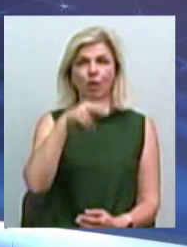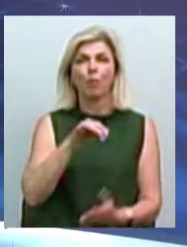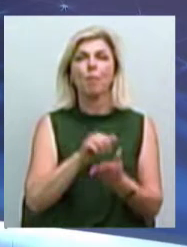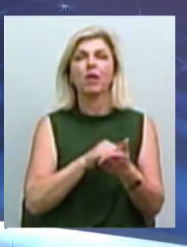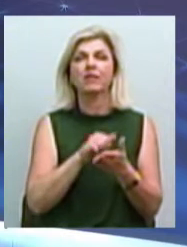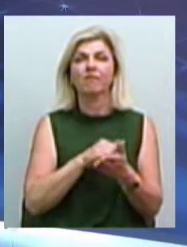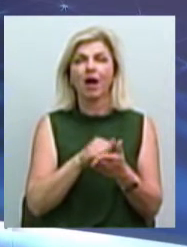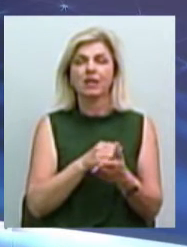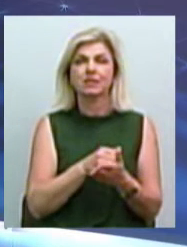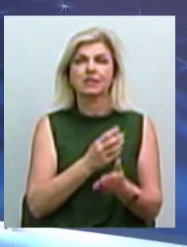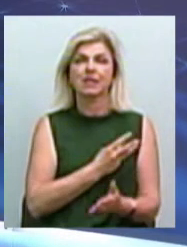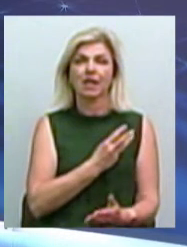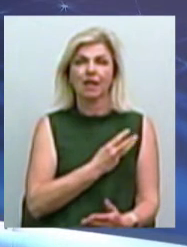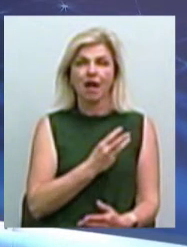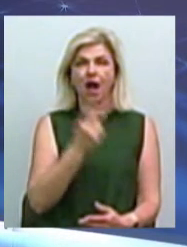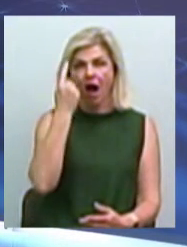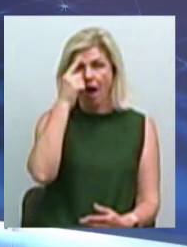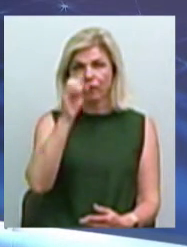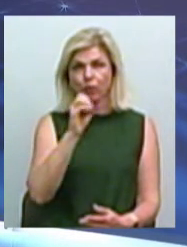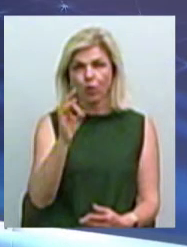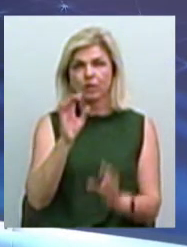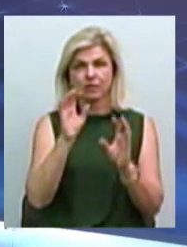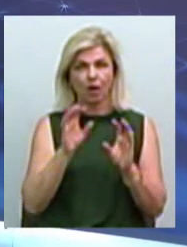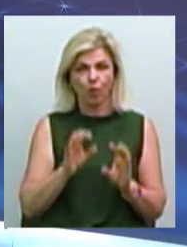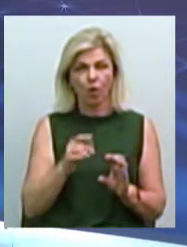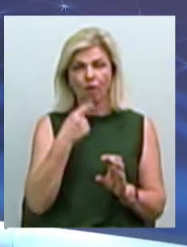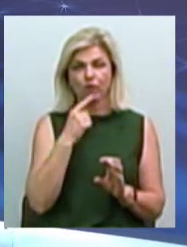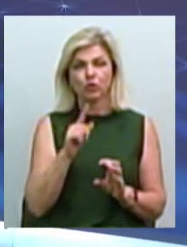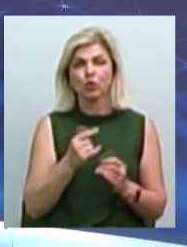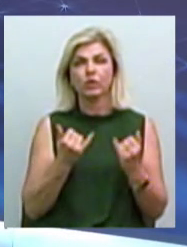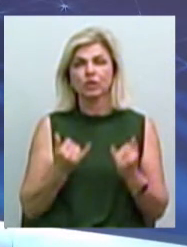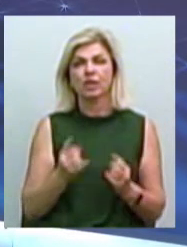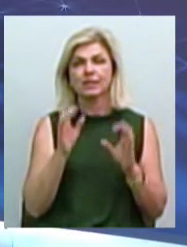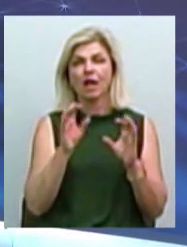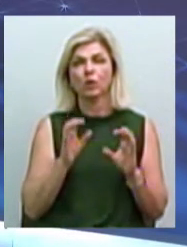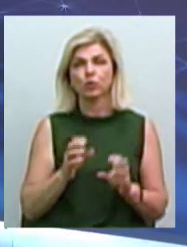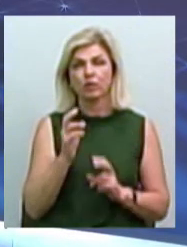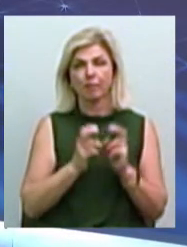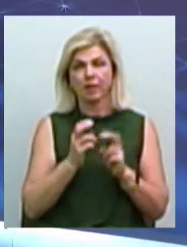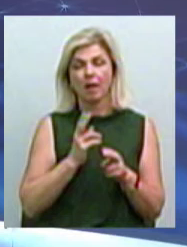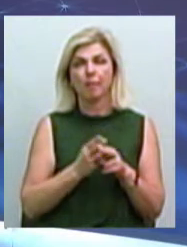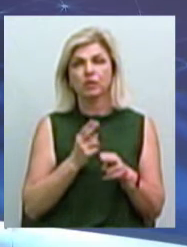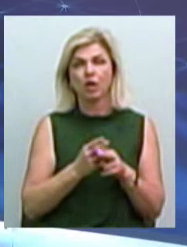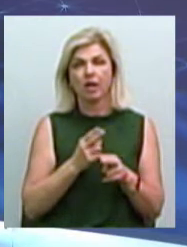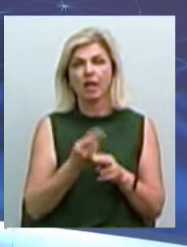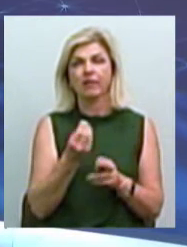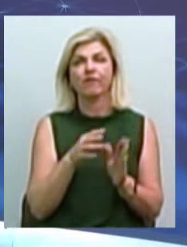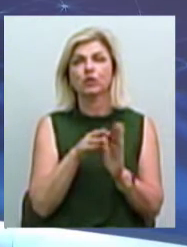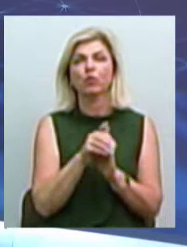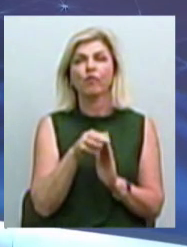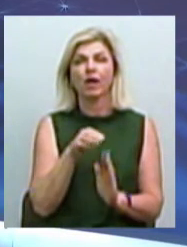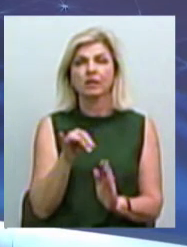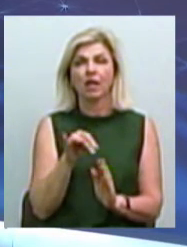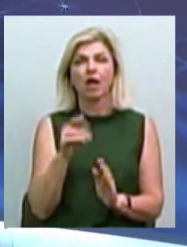закону йдеться про те, що нинішній статус цих підприємств заважає інвестувати. При цьому